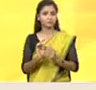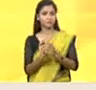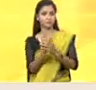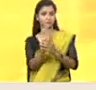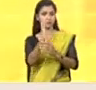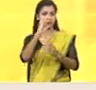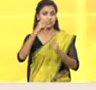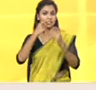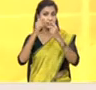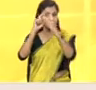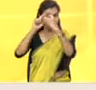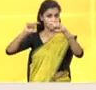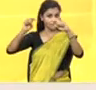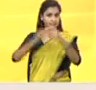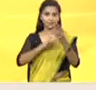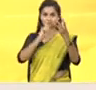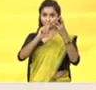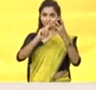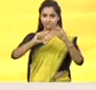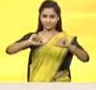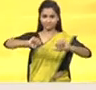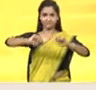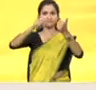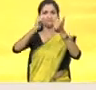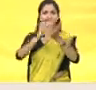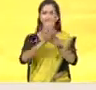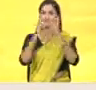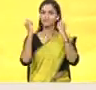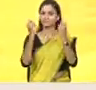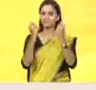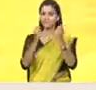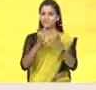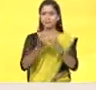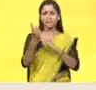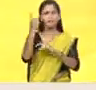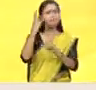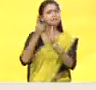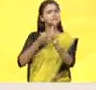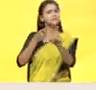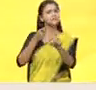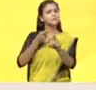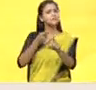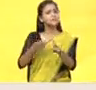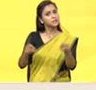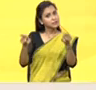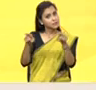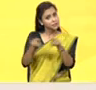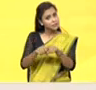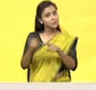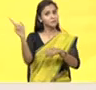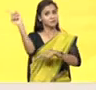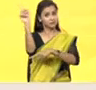चंद्रयान-3 की सफलता का जश्न मनाया होगा। पिछले वर्ष इसी दिन